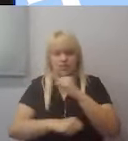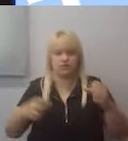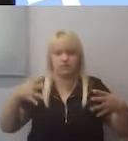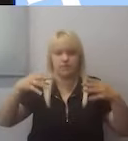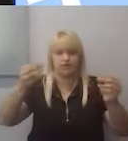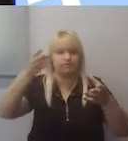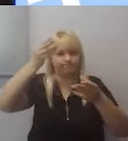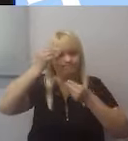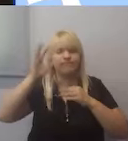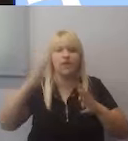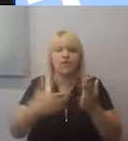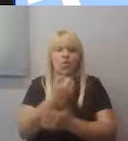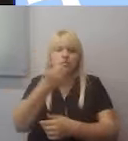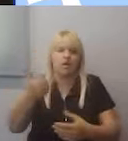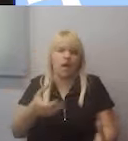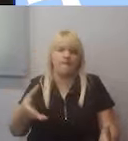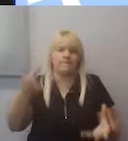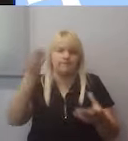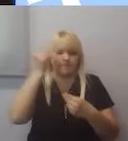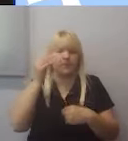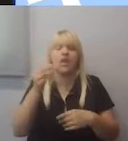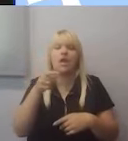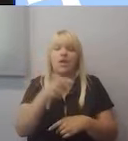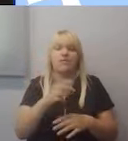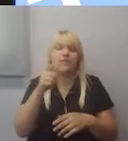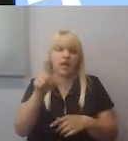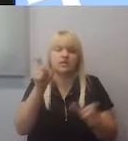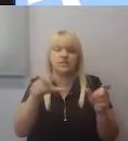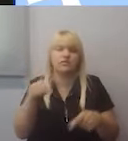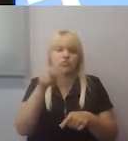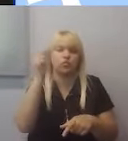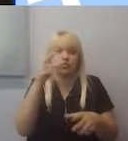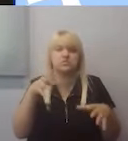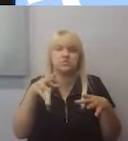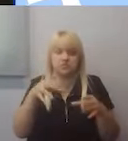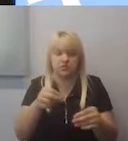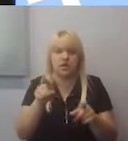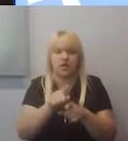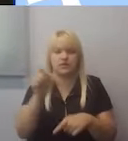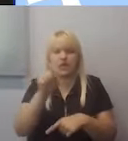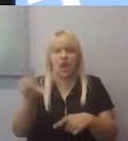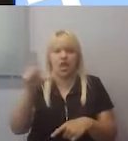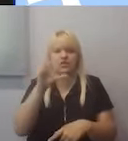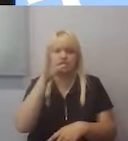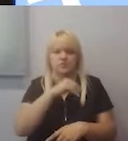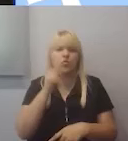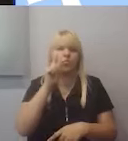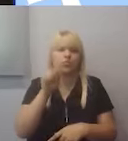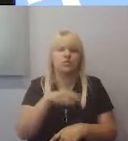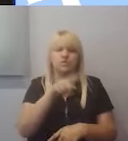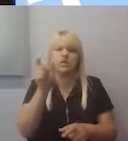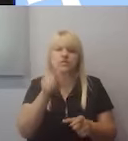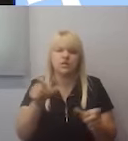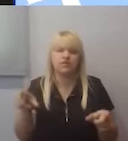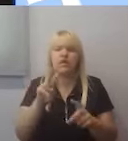apņemšanos jo vairāk cilvēki iziet šo kursu jo lielāka iespēja un protams tie kas ir izgājuši kursu ir arī